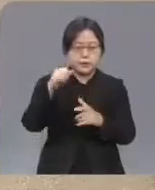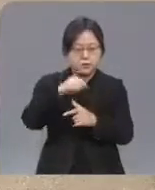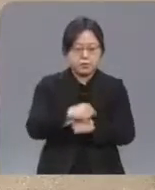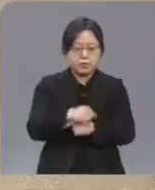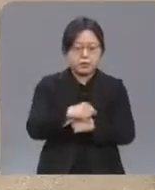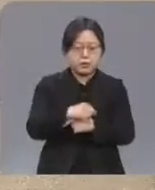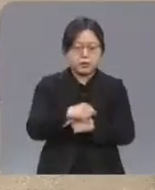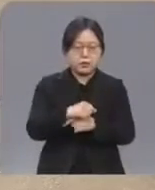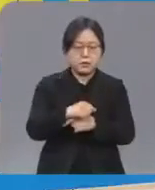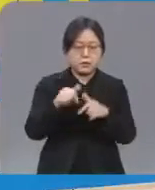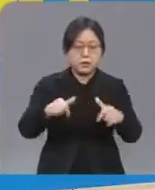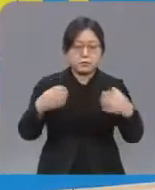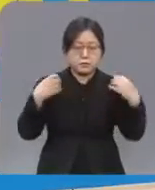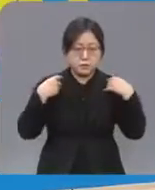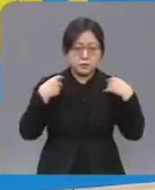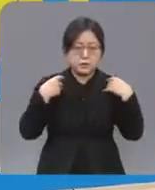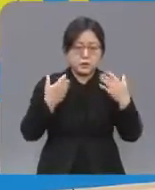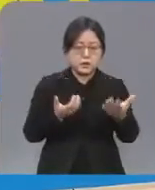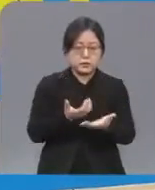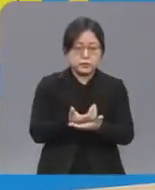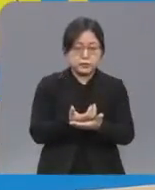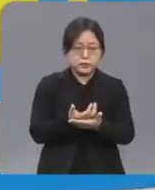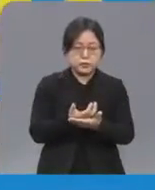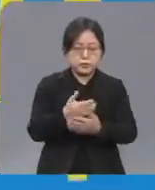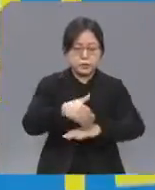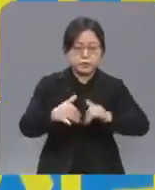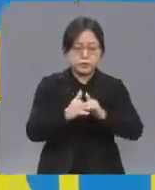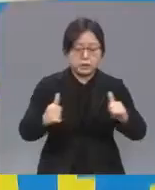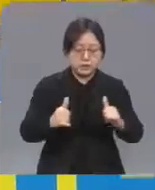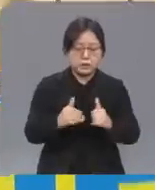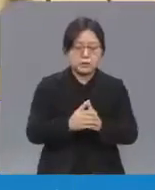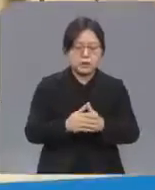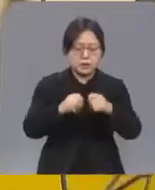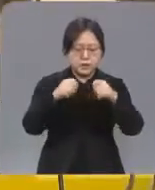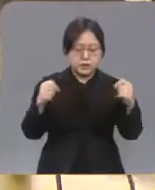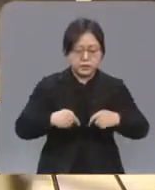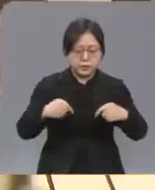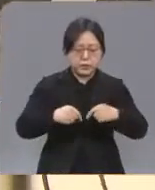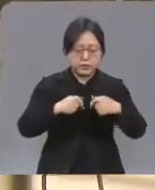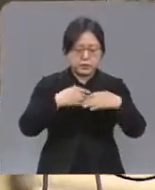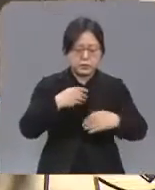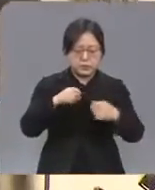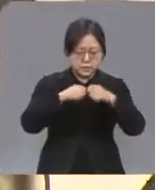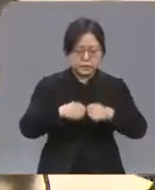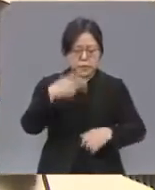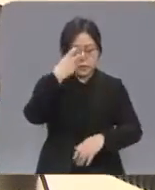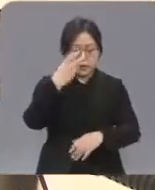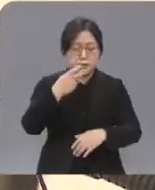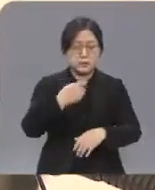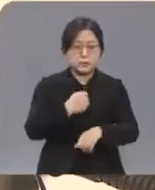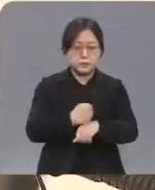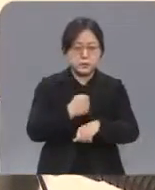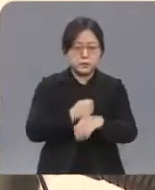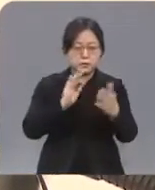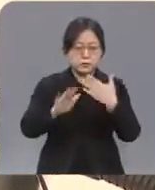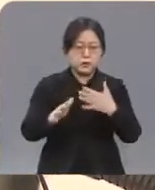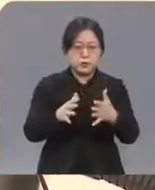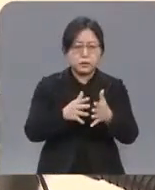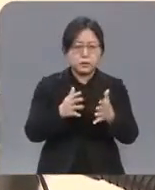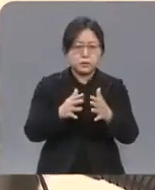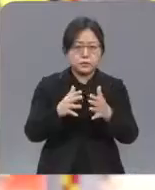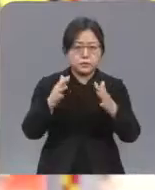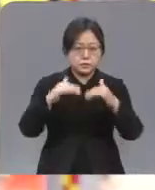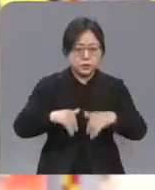인허가권자인 광주서구청은 입주 예정자와 협의를 거쳐 정밀 안전진단을 한 뒤 건물 철거 여부를 결정하기로